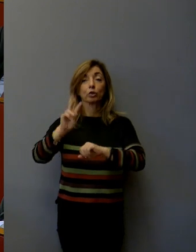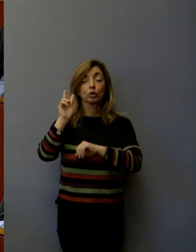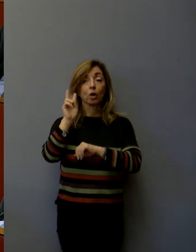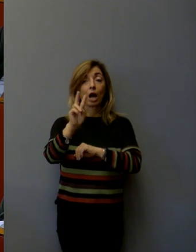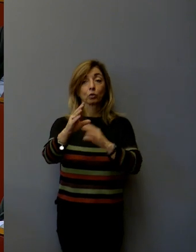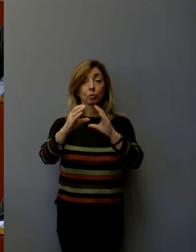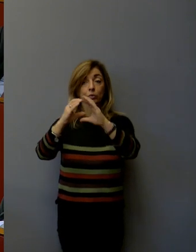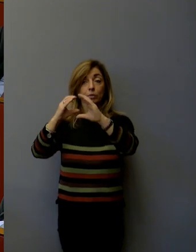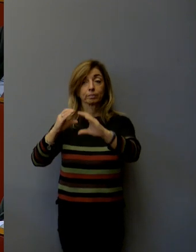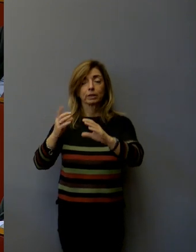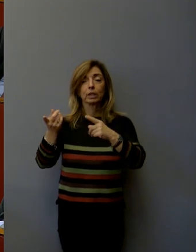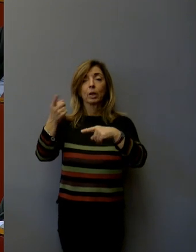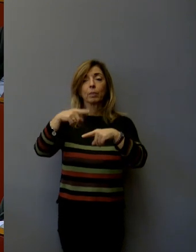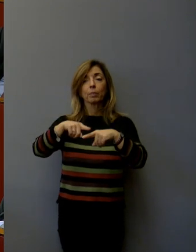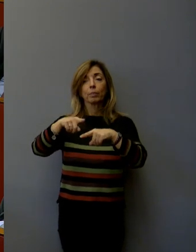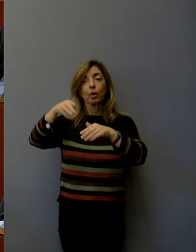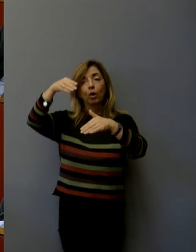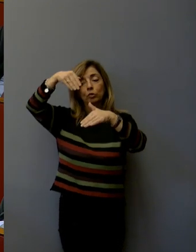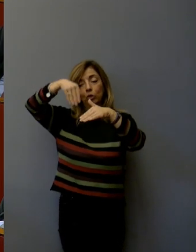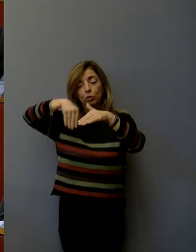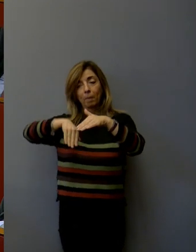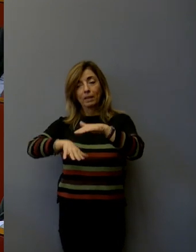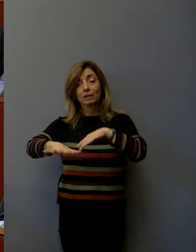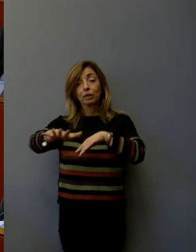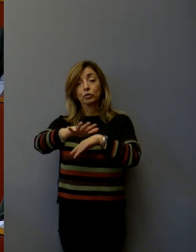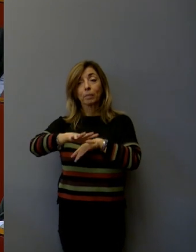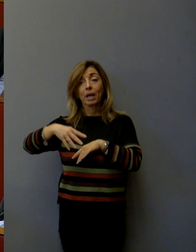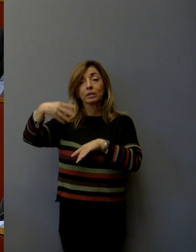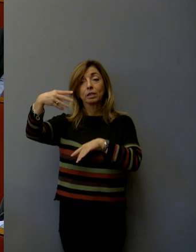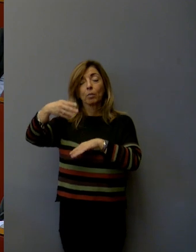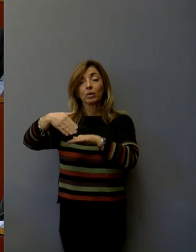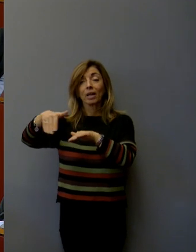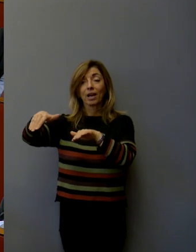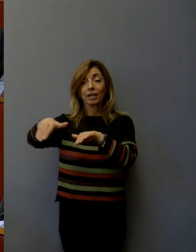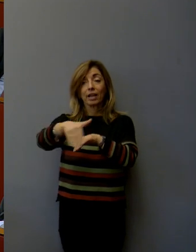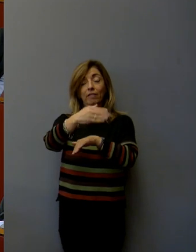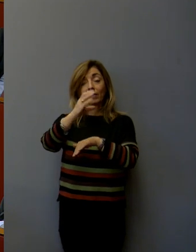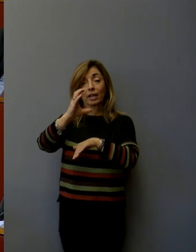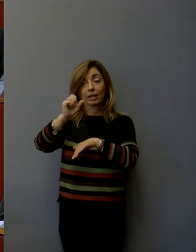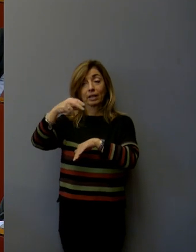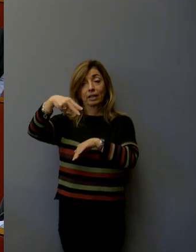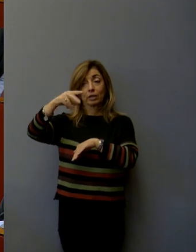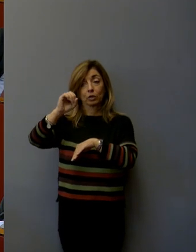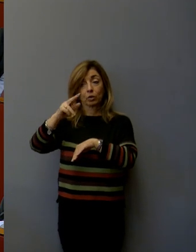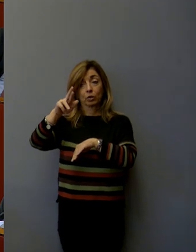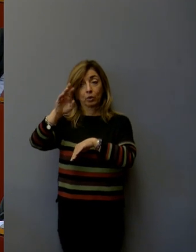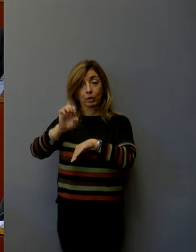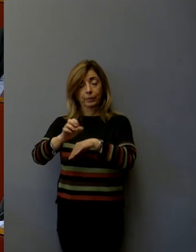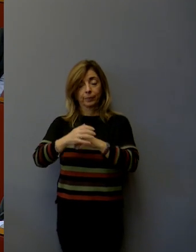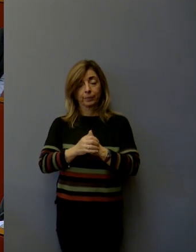e poi sotto passaggio di piazza Montana e via Cantore Allora dunque